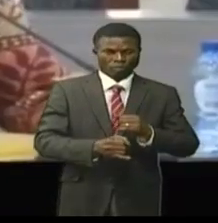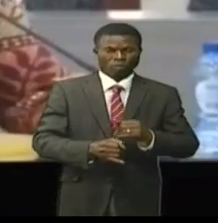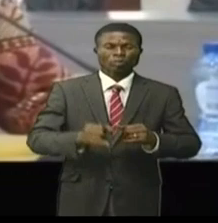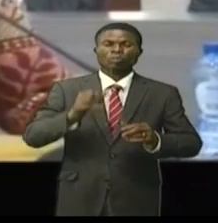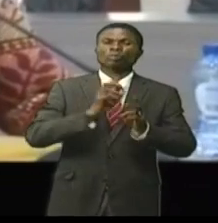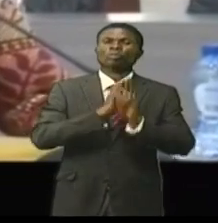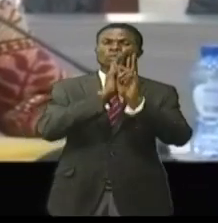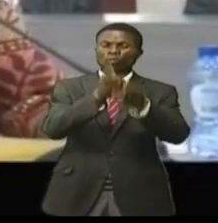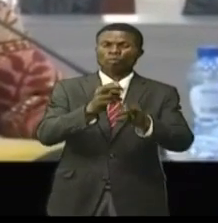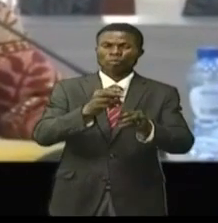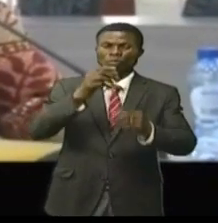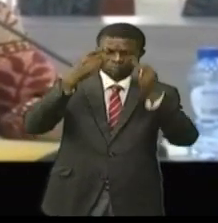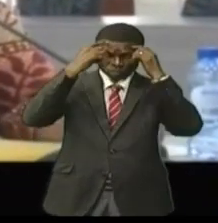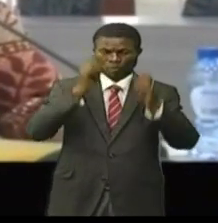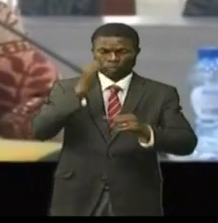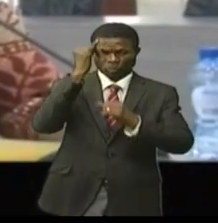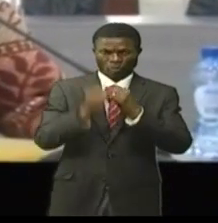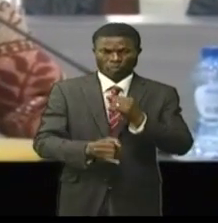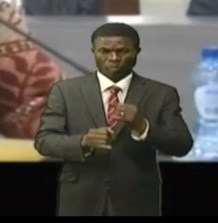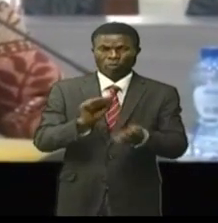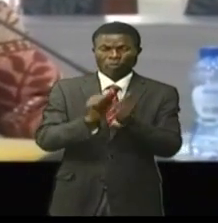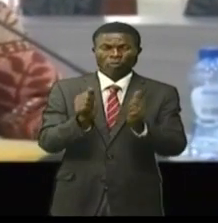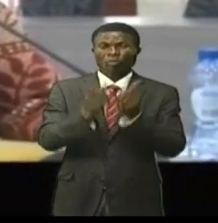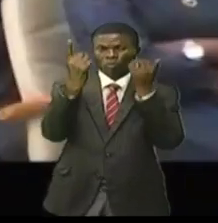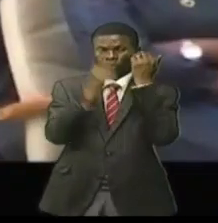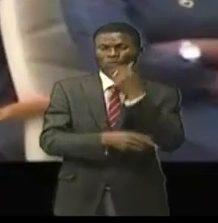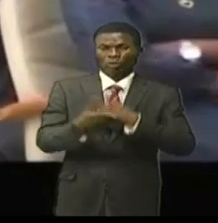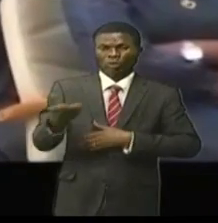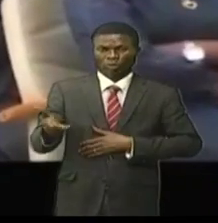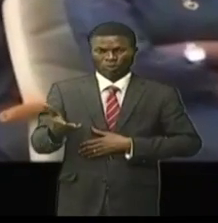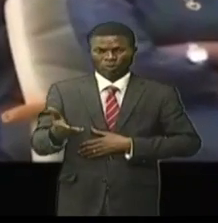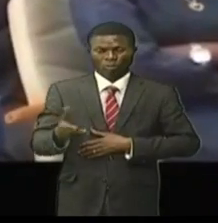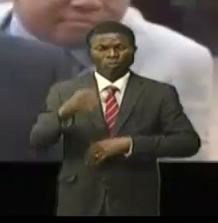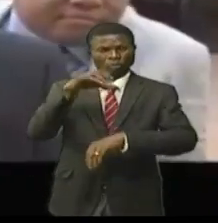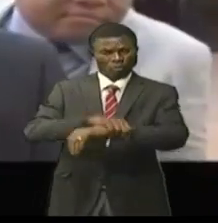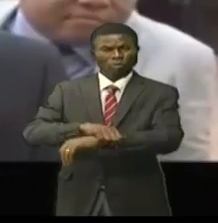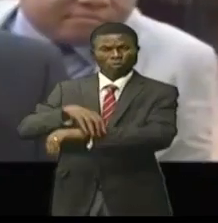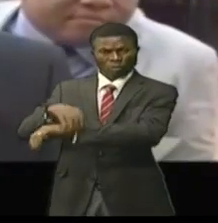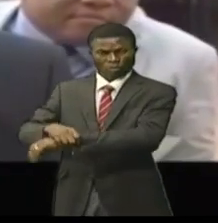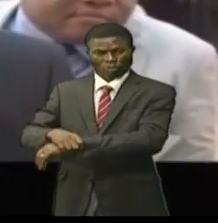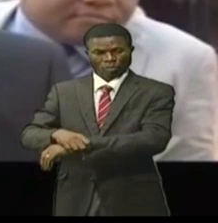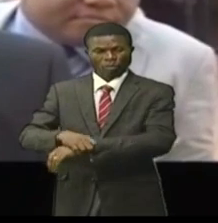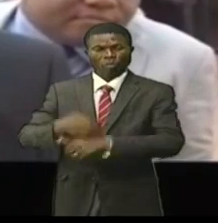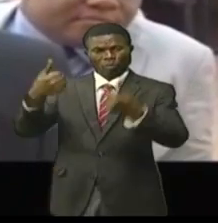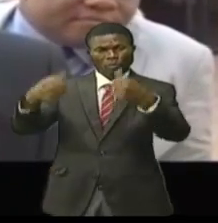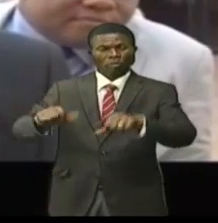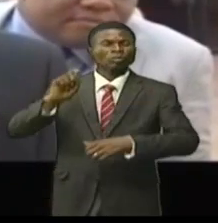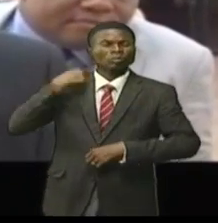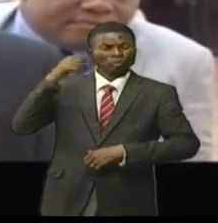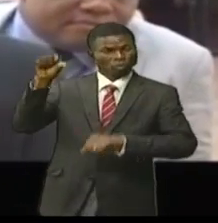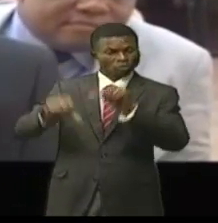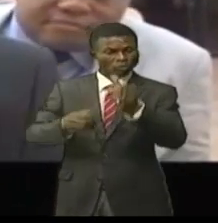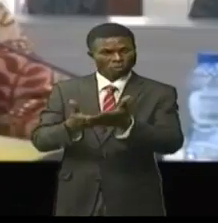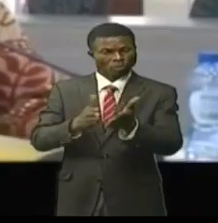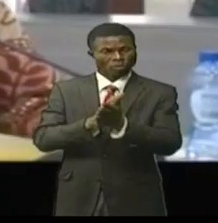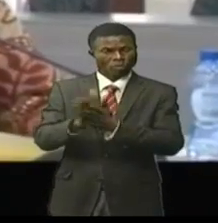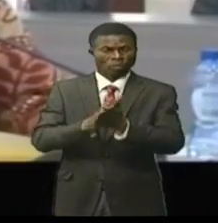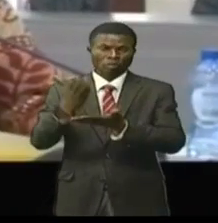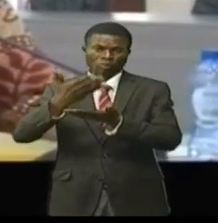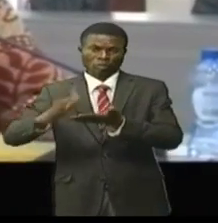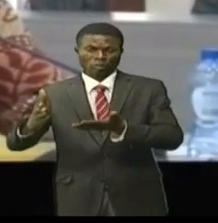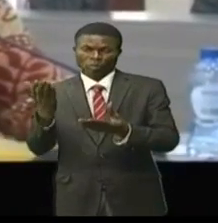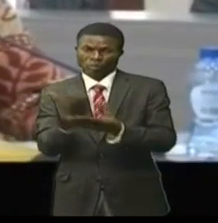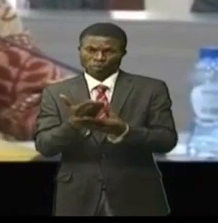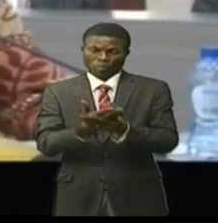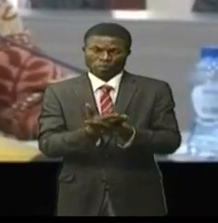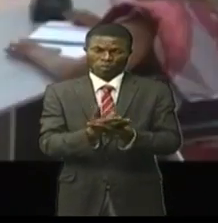l'exécution de la peine en cas de condamnation. Si les arrestations et les détentions illégales concernent l'étape du dossier devant